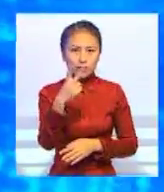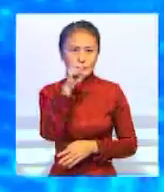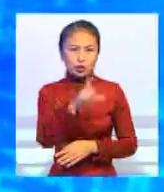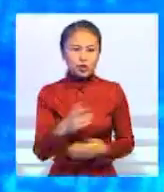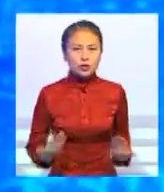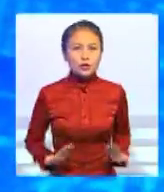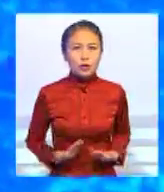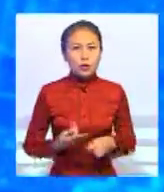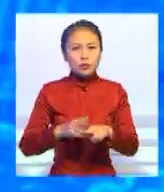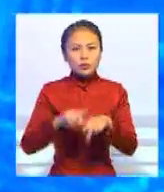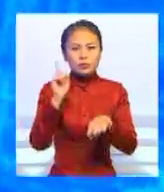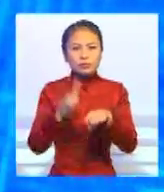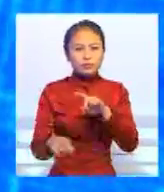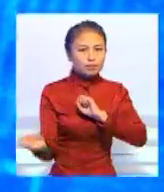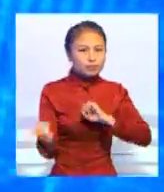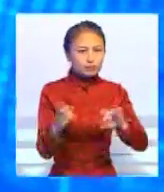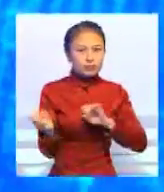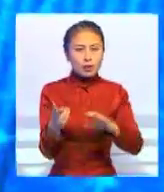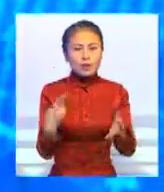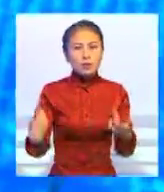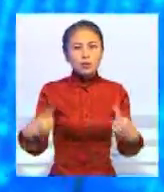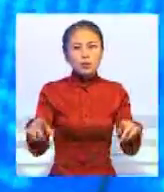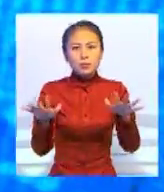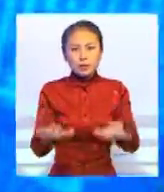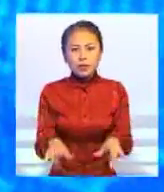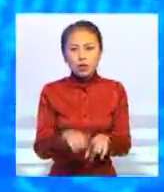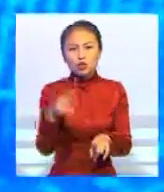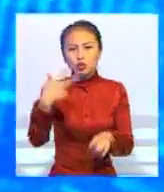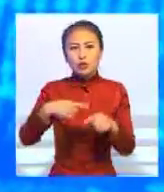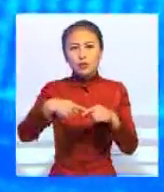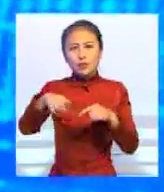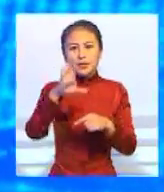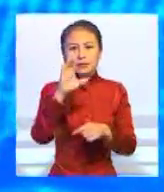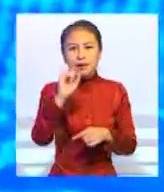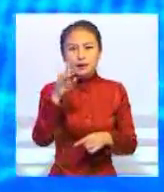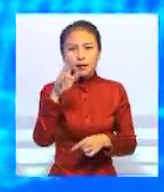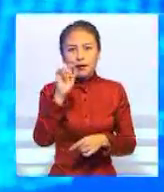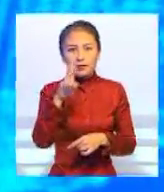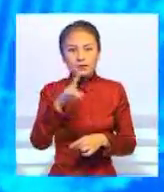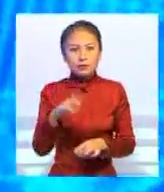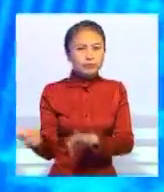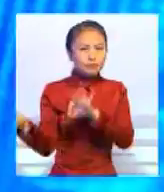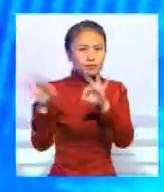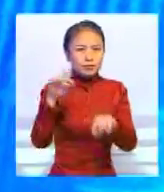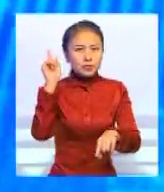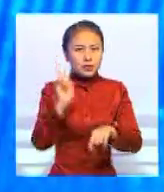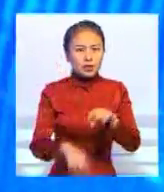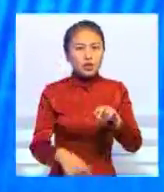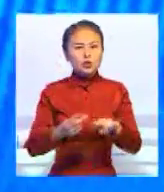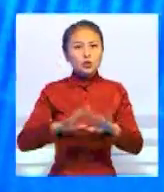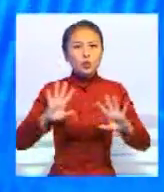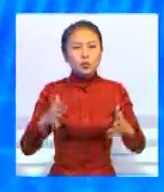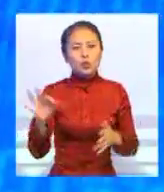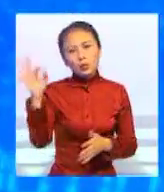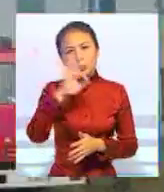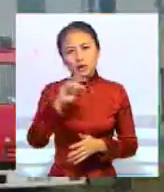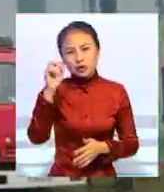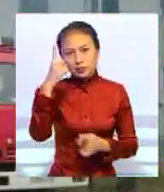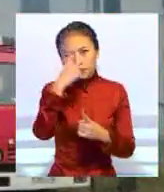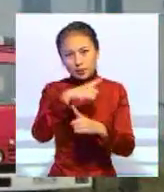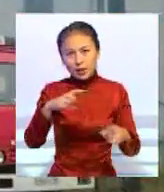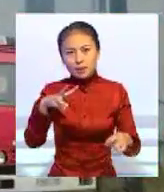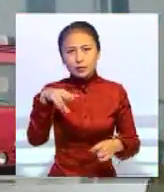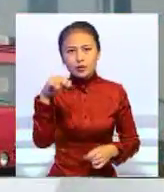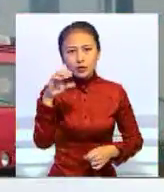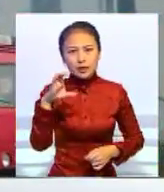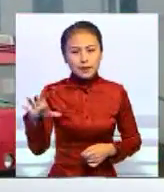32 тұрғын жедел көшірілді. Елді мекеннен 30 шақырым жердегі Сарқанд қаласынан өрт сөндірушілер жедел жеткен. Бұл туралы Төтенше жағдайлар